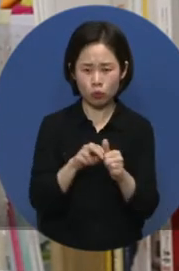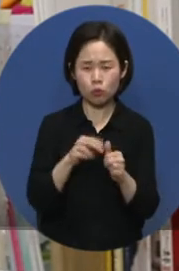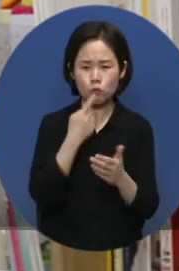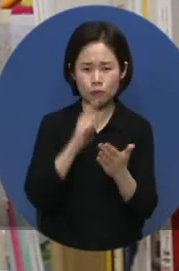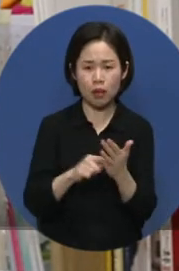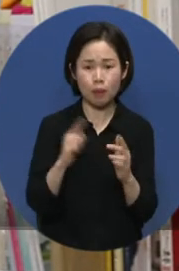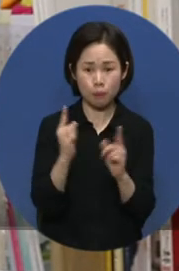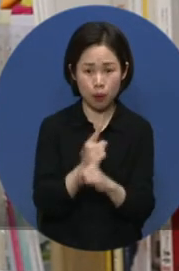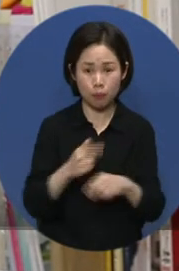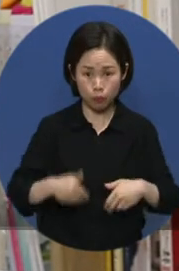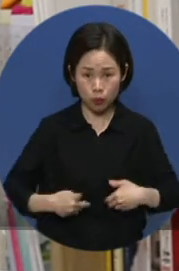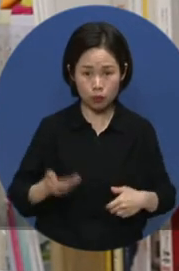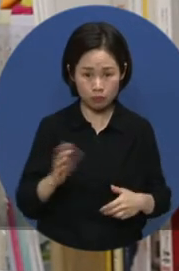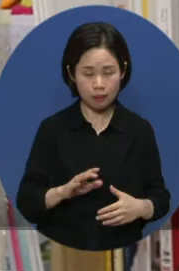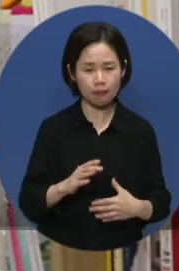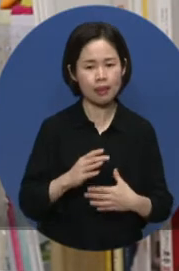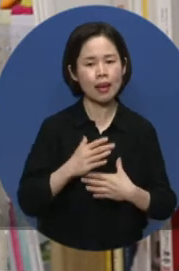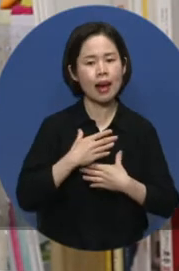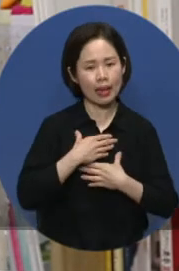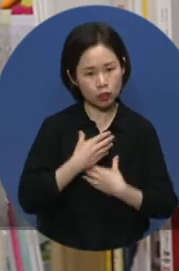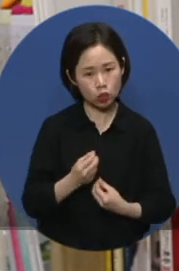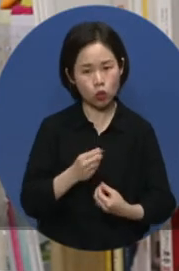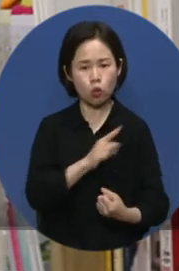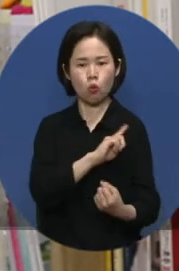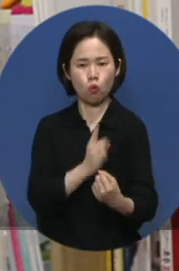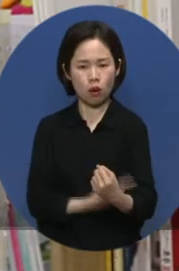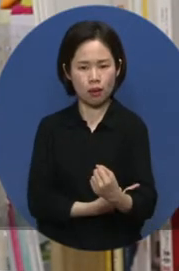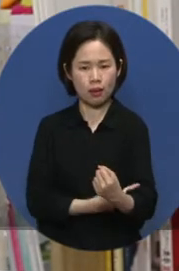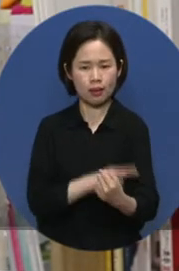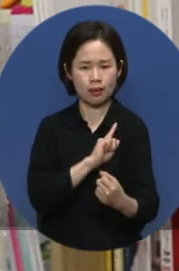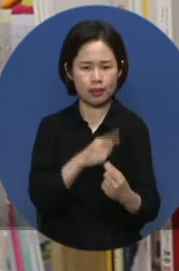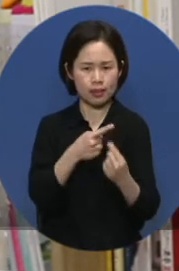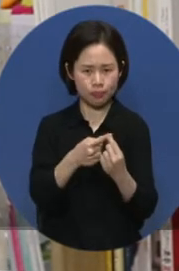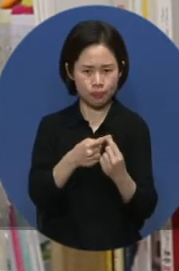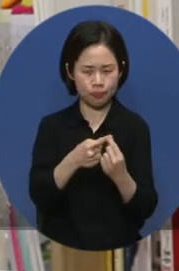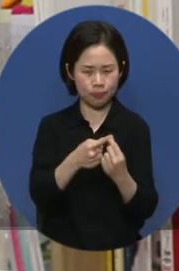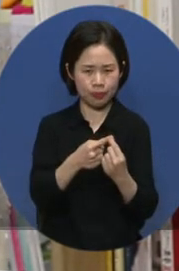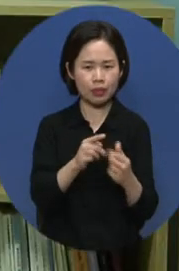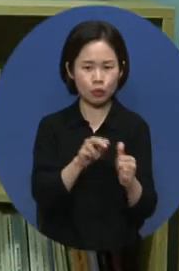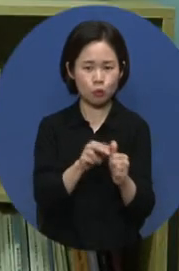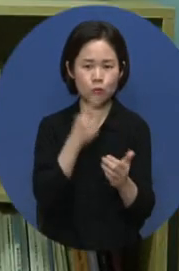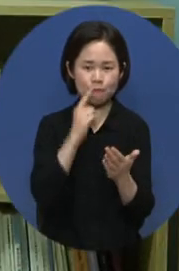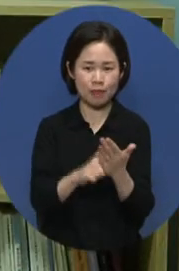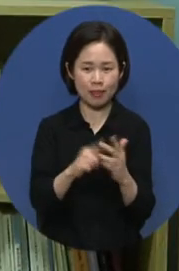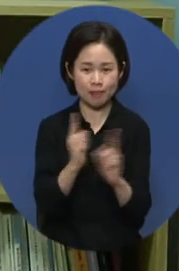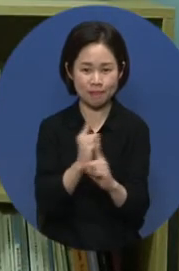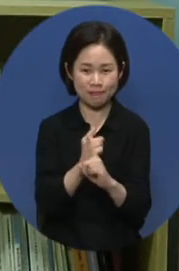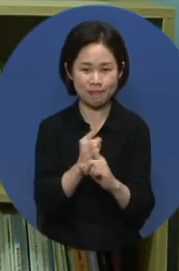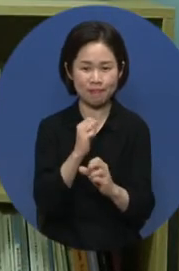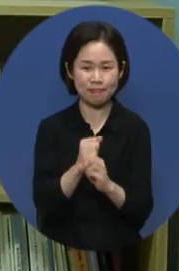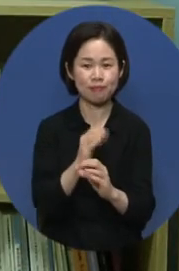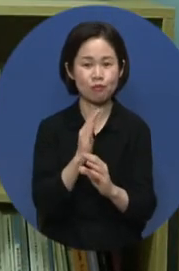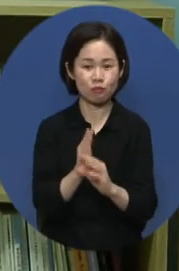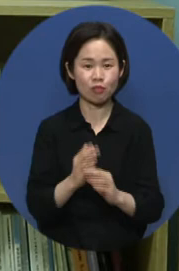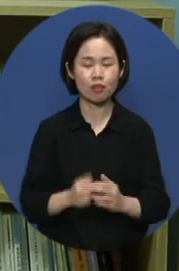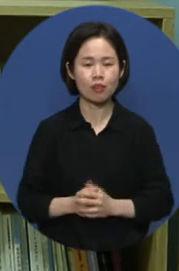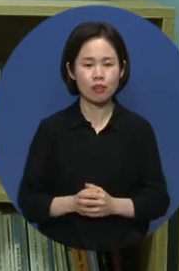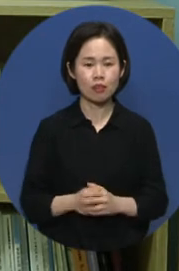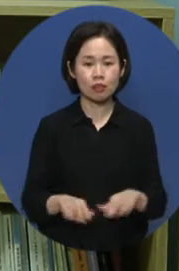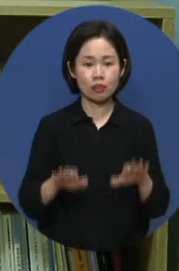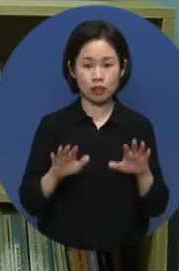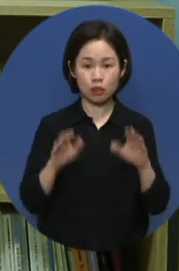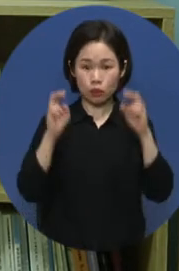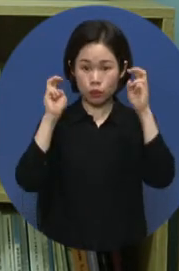권리를 우선적으로 하고 쉬운 정보를 만들고 있습니다. 그럼 소소한 소통에서